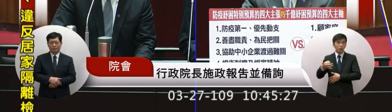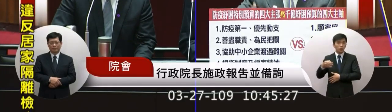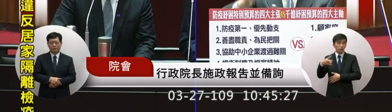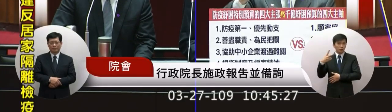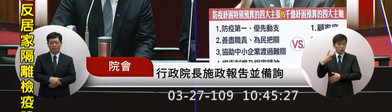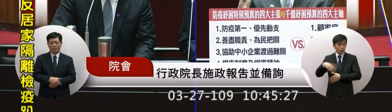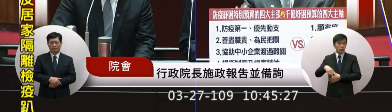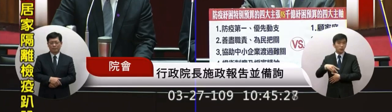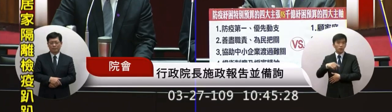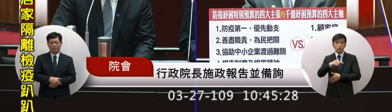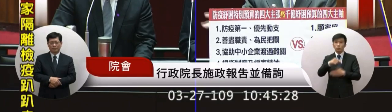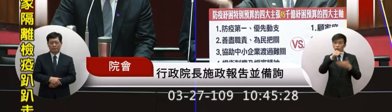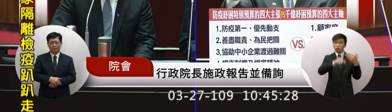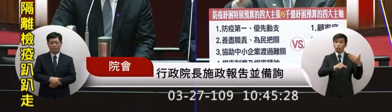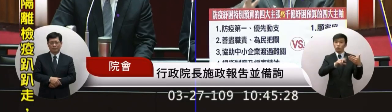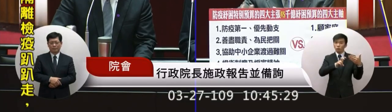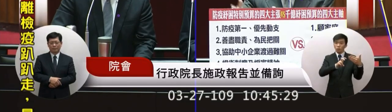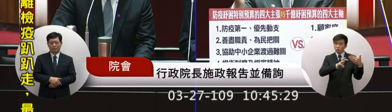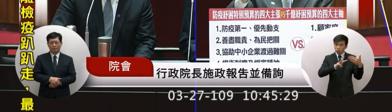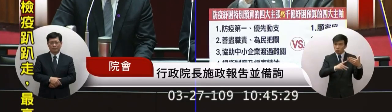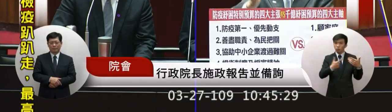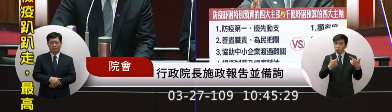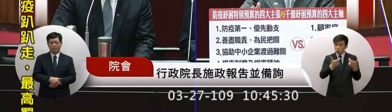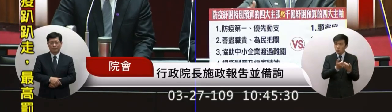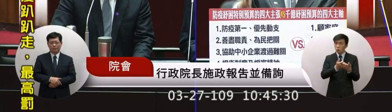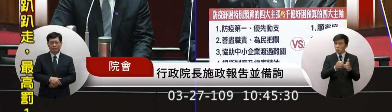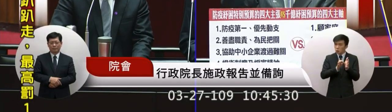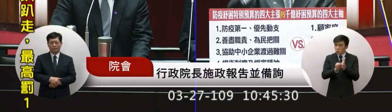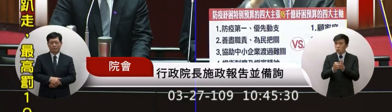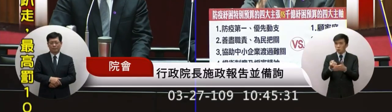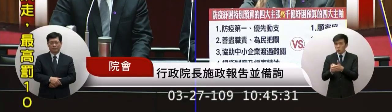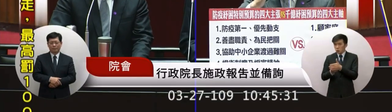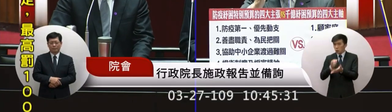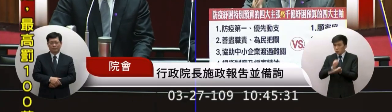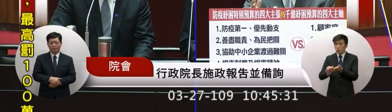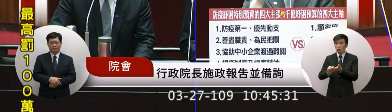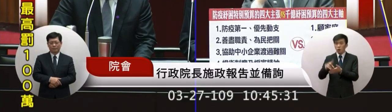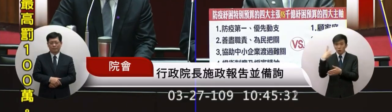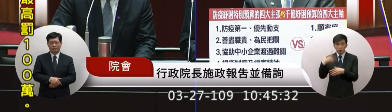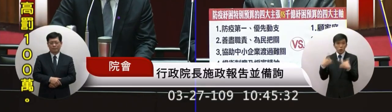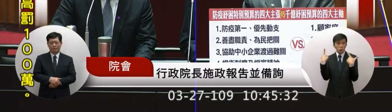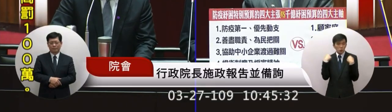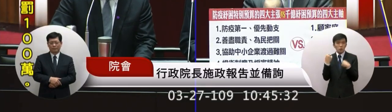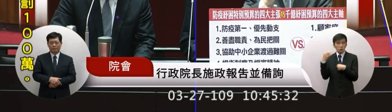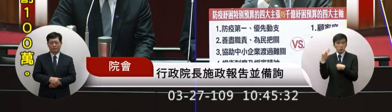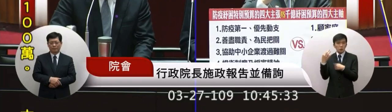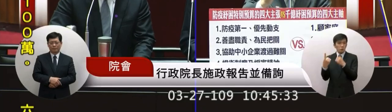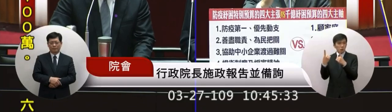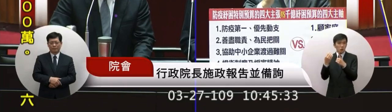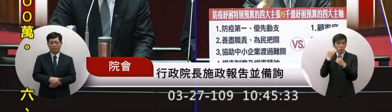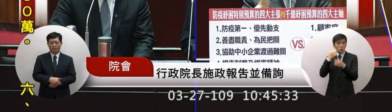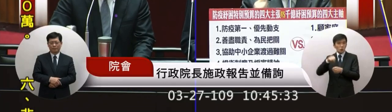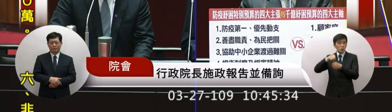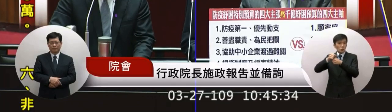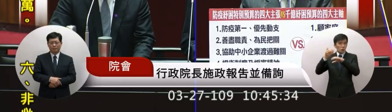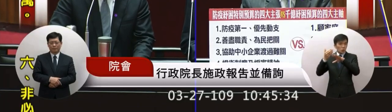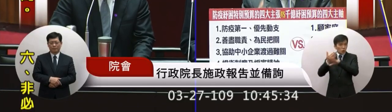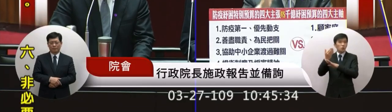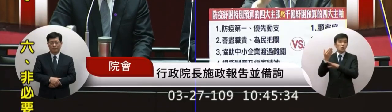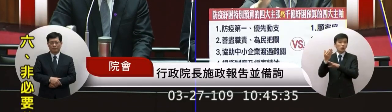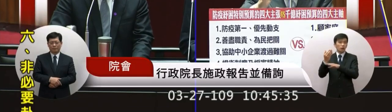排除62条、63条，变成会当继续留用，甚至留用得比原来较济的话，拄啊含宪